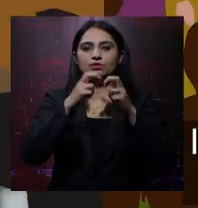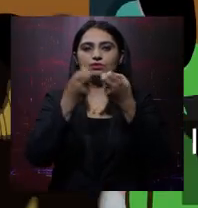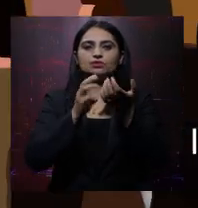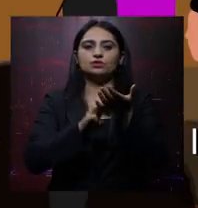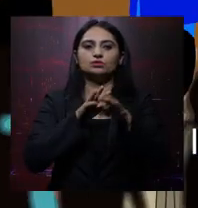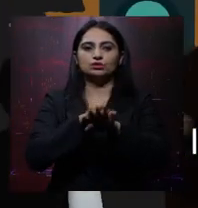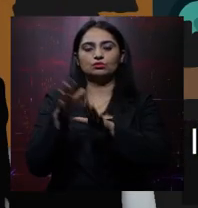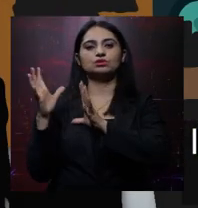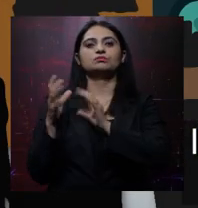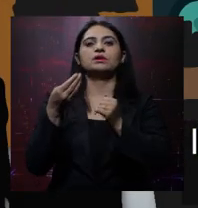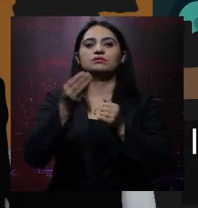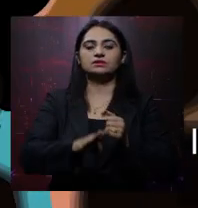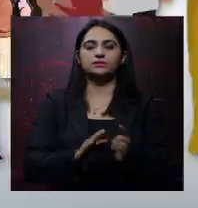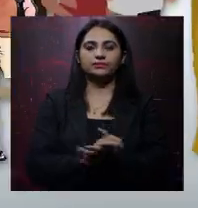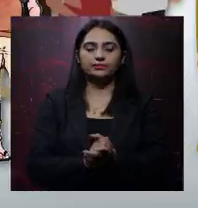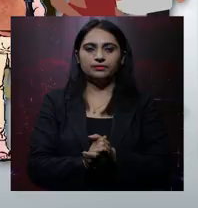सांसदहरूको कर्तव्य हुन आउँछ।